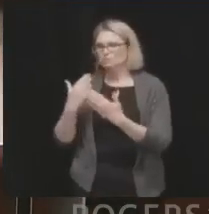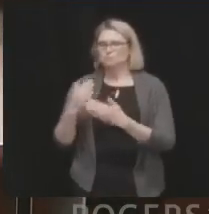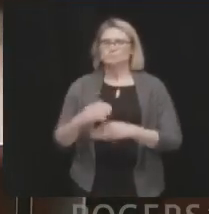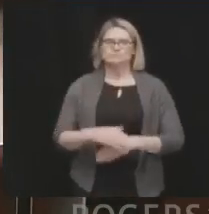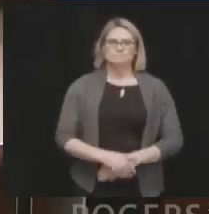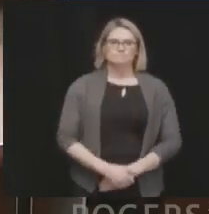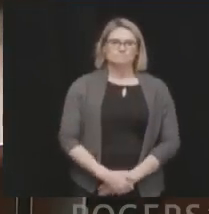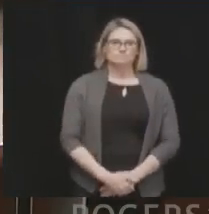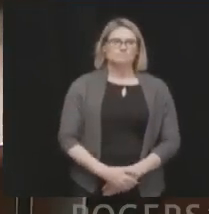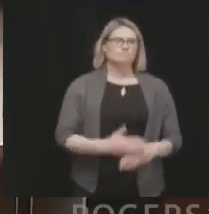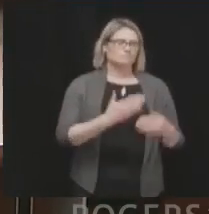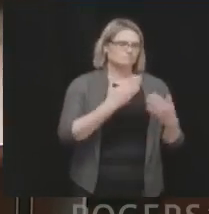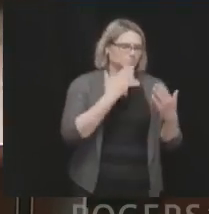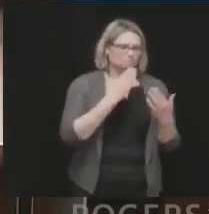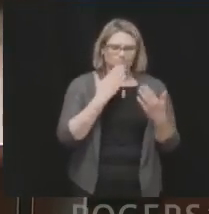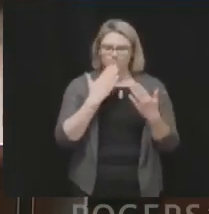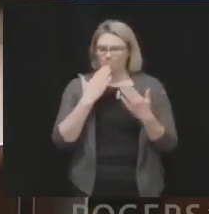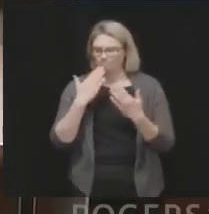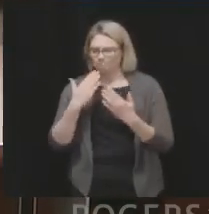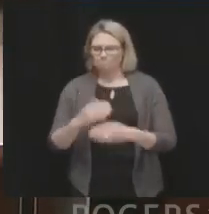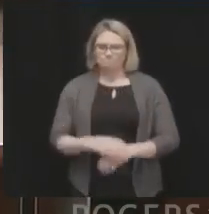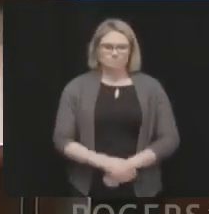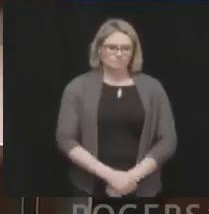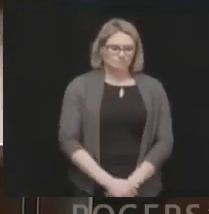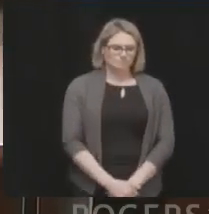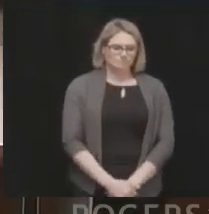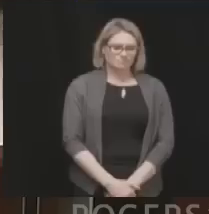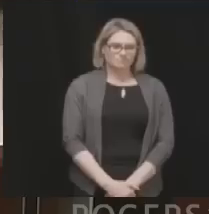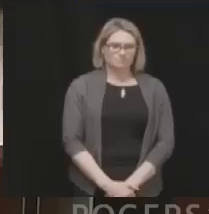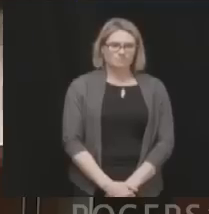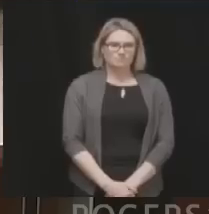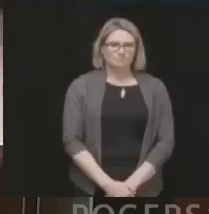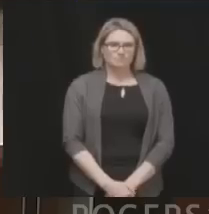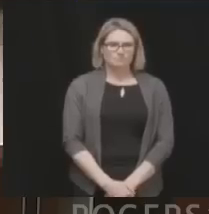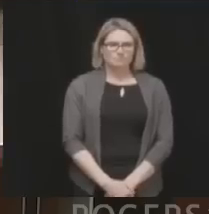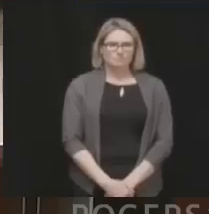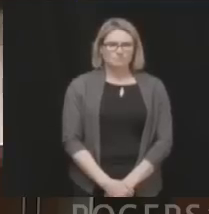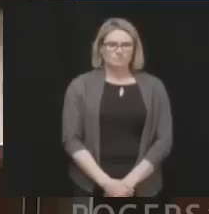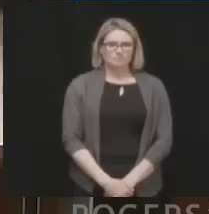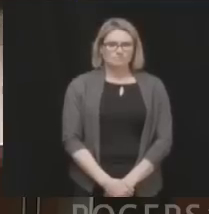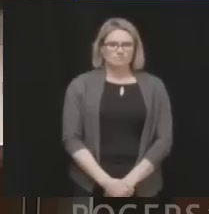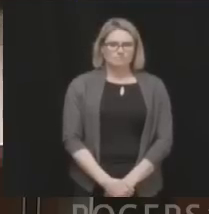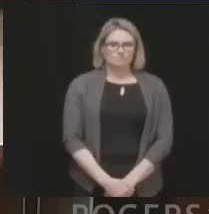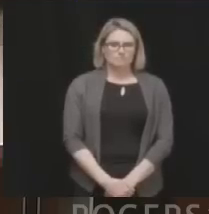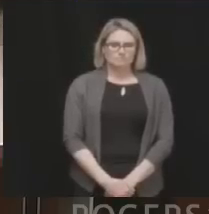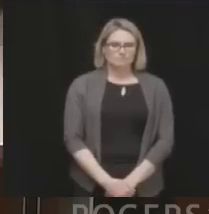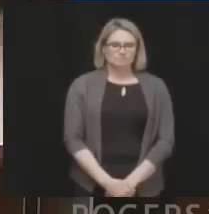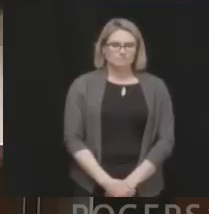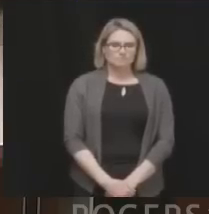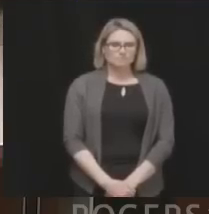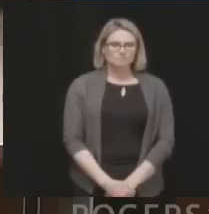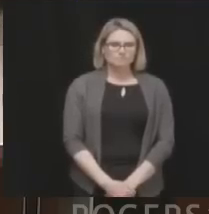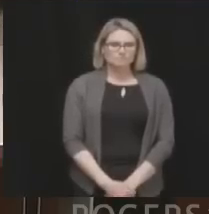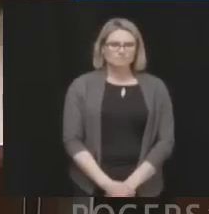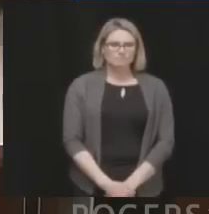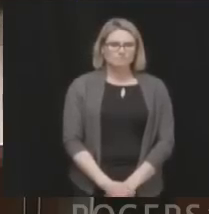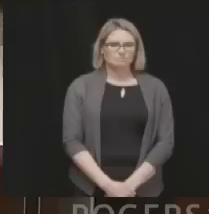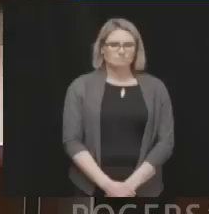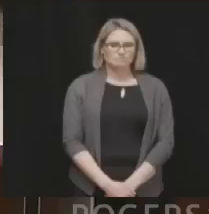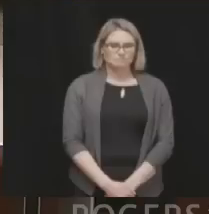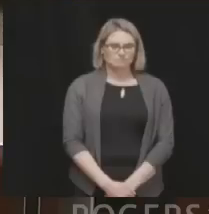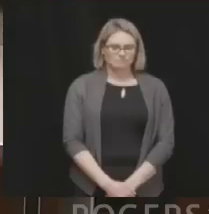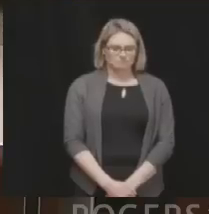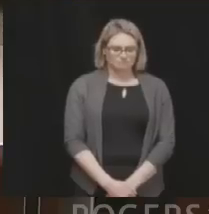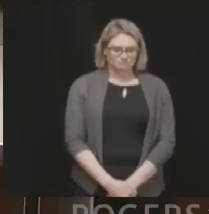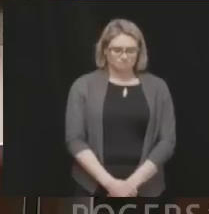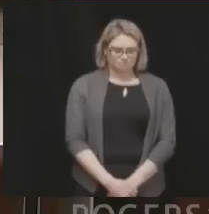Each reporter will have one question, and you have the right to pose your question in the language of your choice. Nous allons maintenant